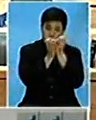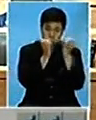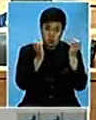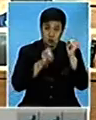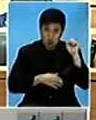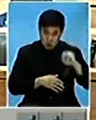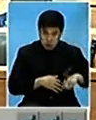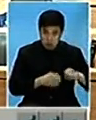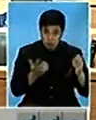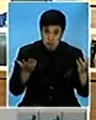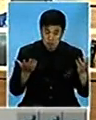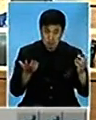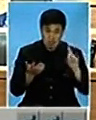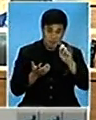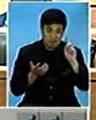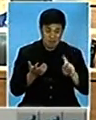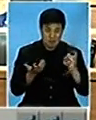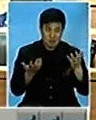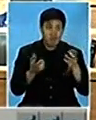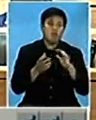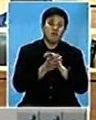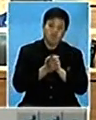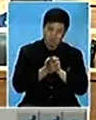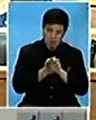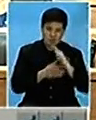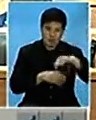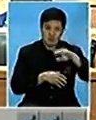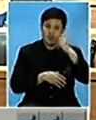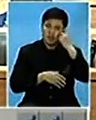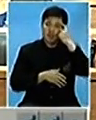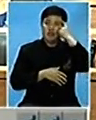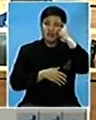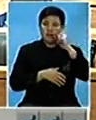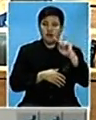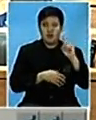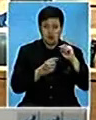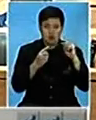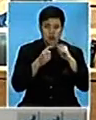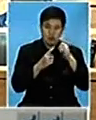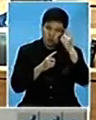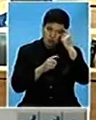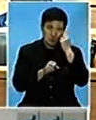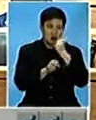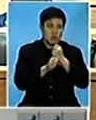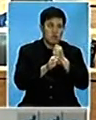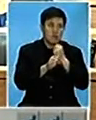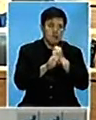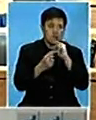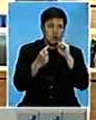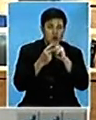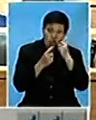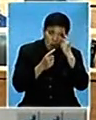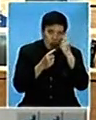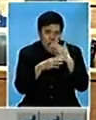ประธานเพราะฉะนั้นท่านจงใช้สมองคิดเถอะครับว่าท่านอย่าทำอะไรเพื่อรับใช้ใ